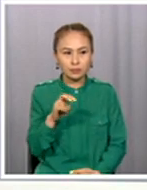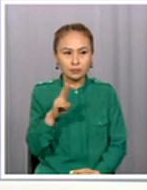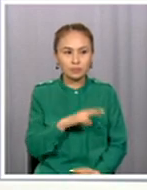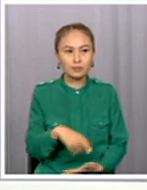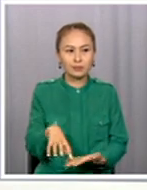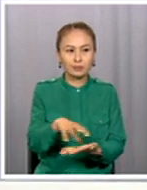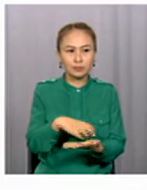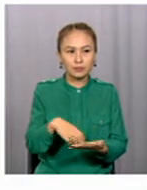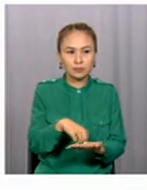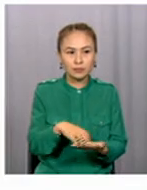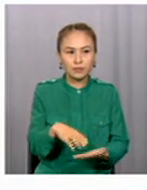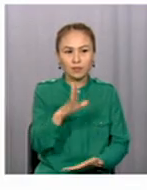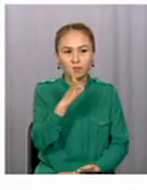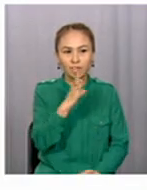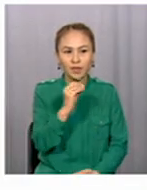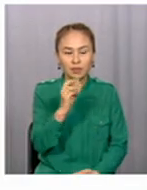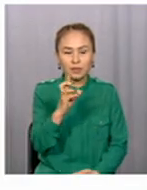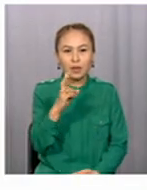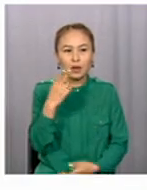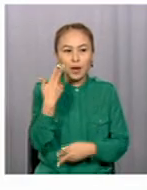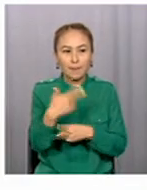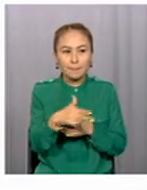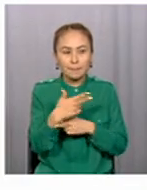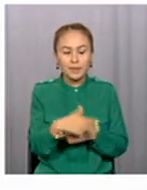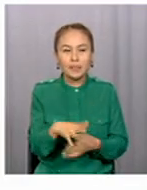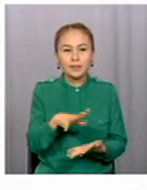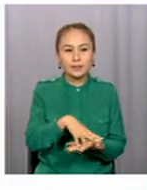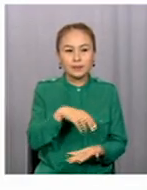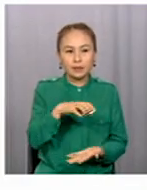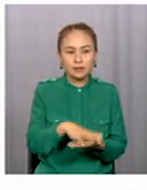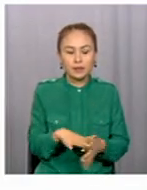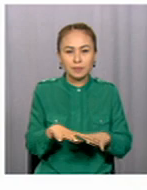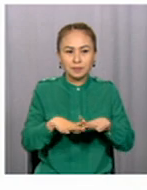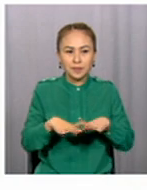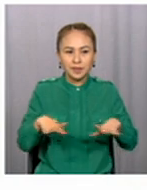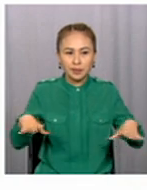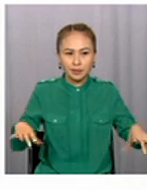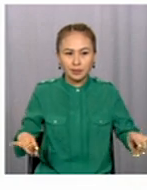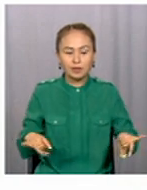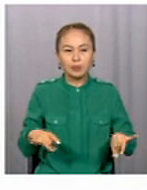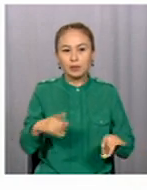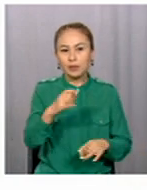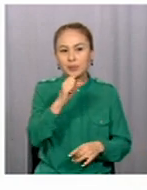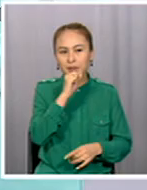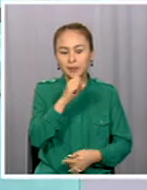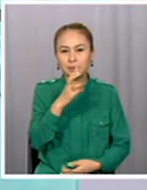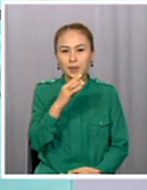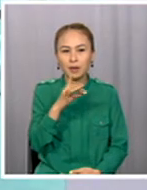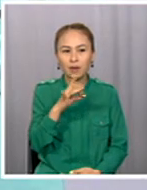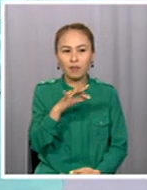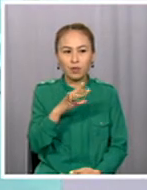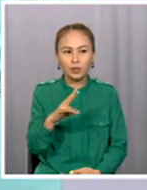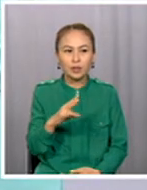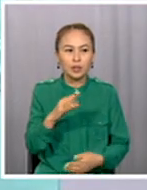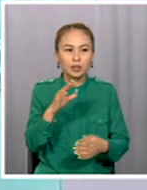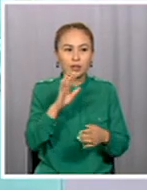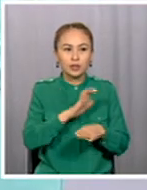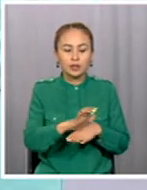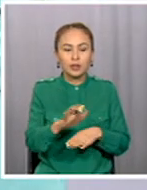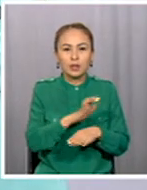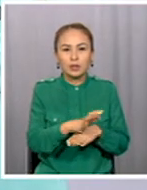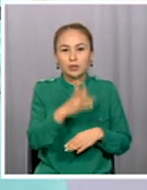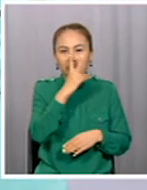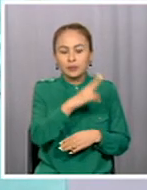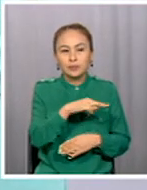тінтуір, веб-камера, сканер, пернетақта және микрофон. Шығару құрылғыларына